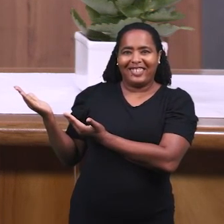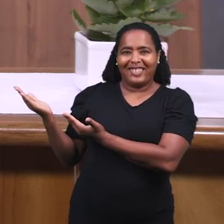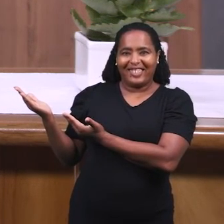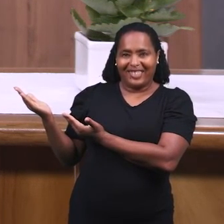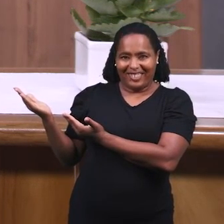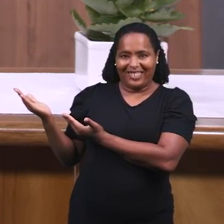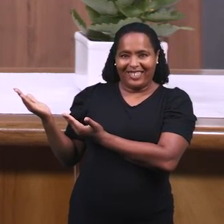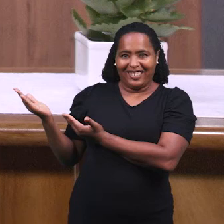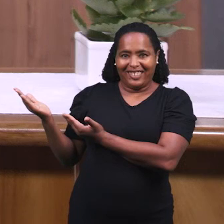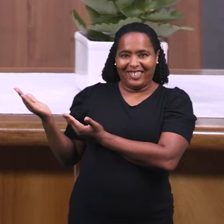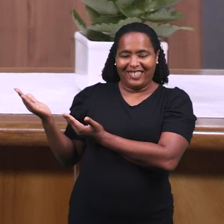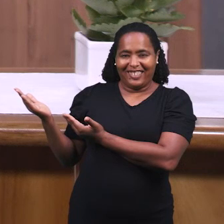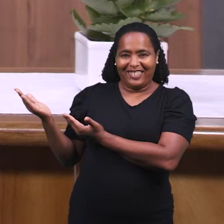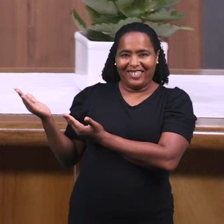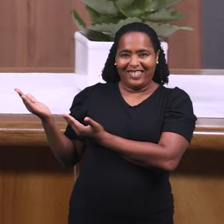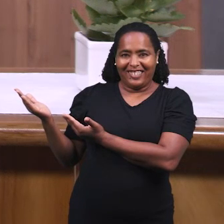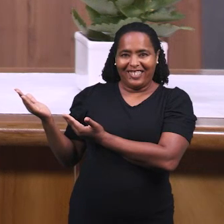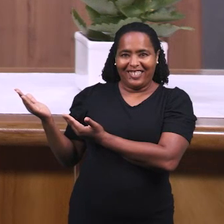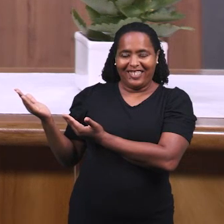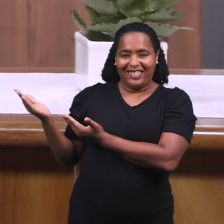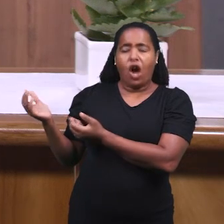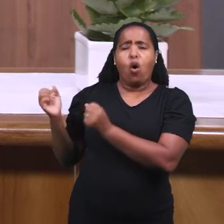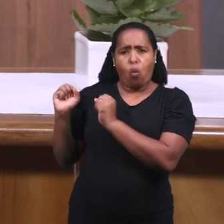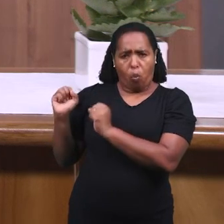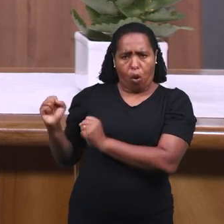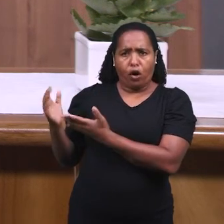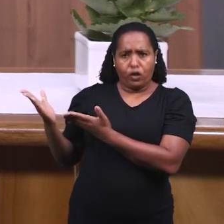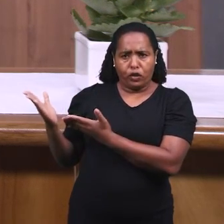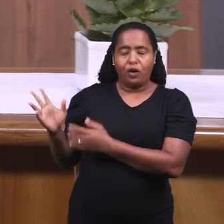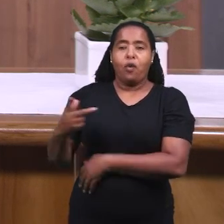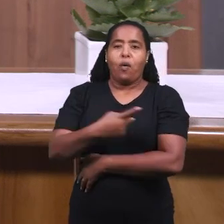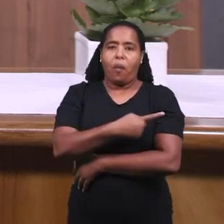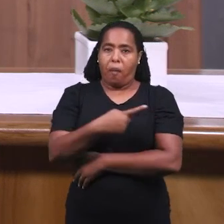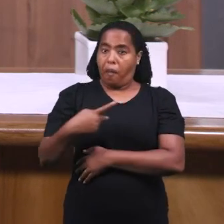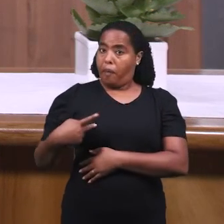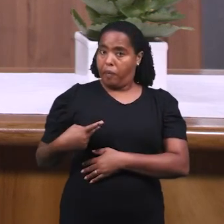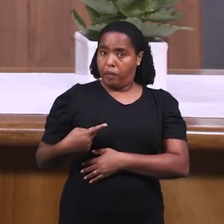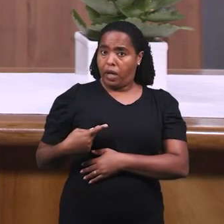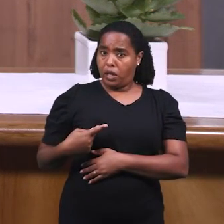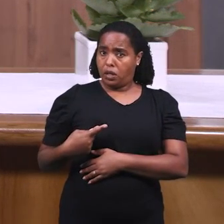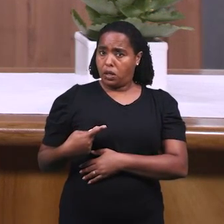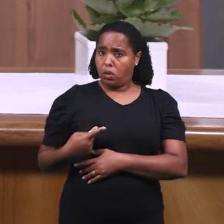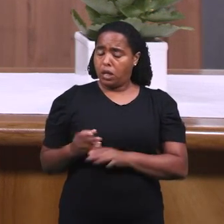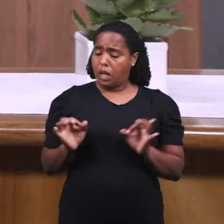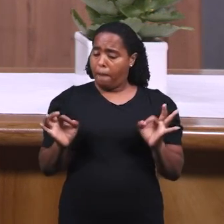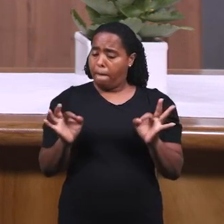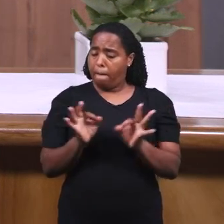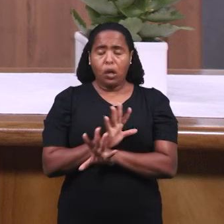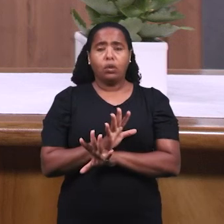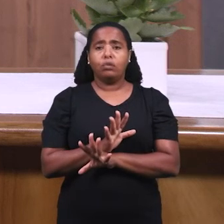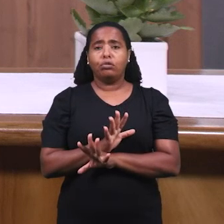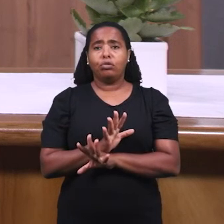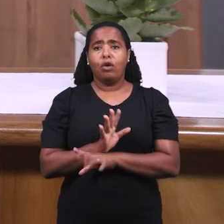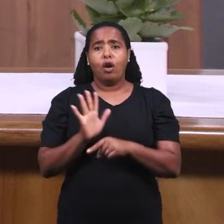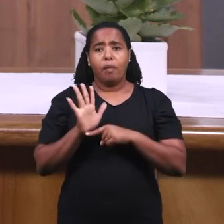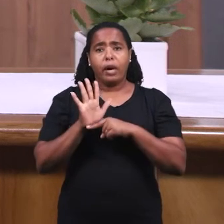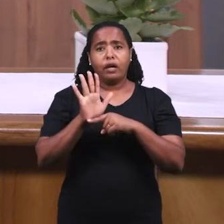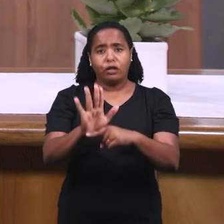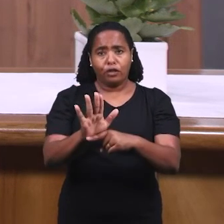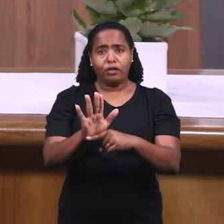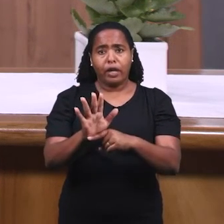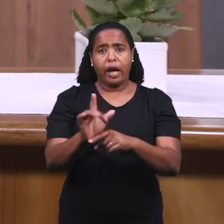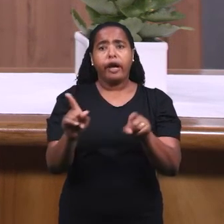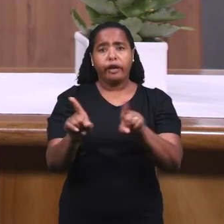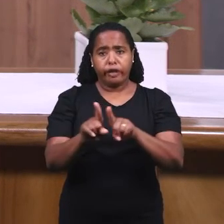позвонить по этому телефону горячей линии 24 часа в сутки. Есть пастора, которые